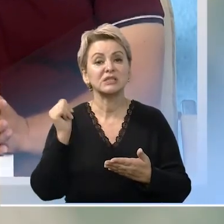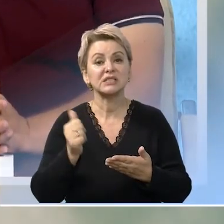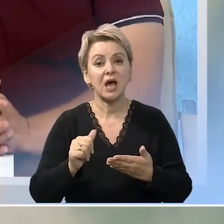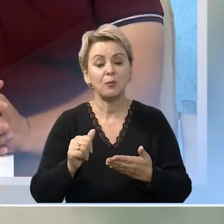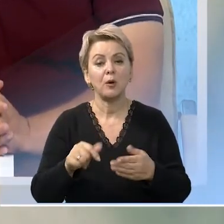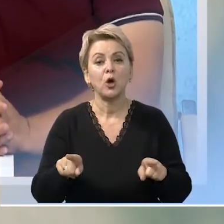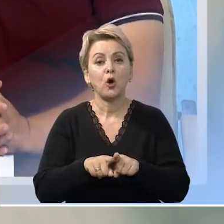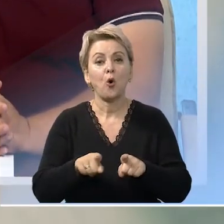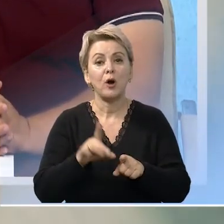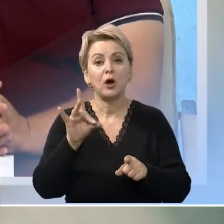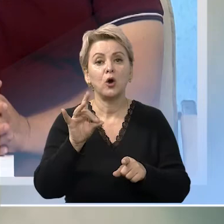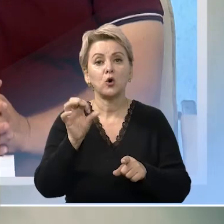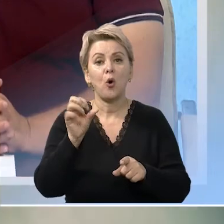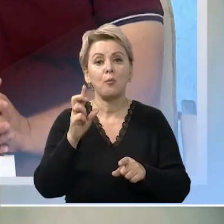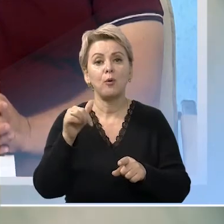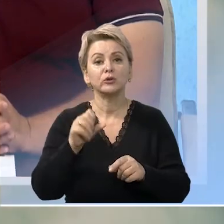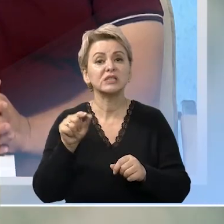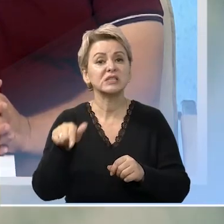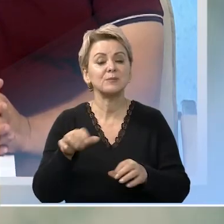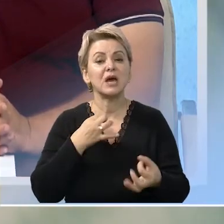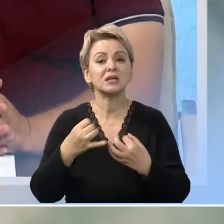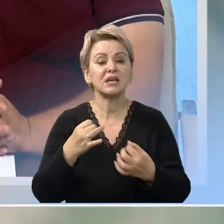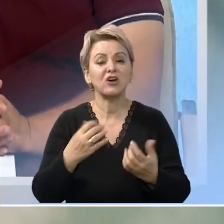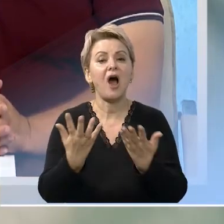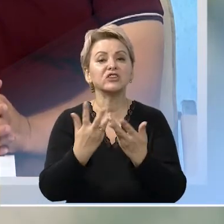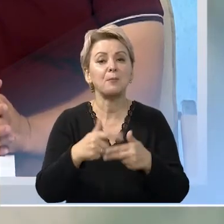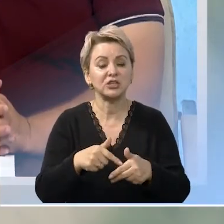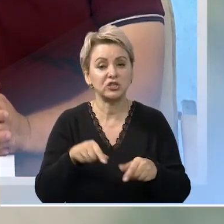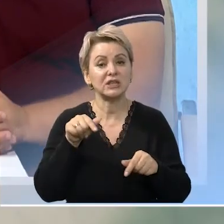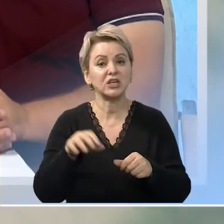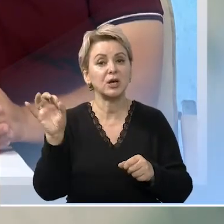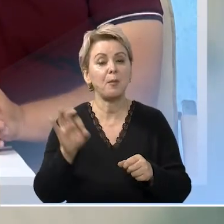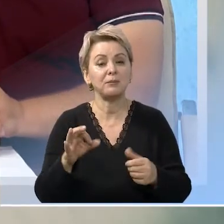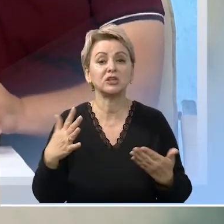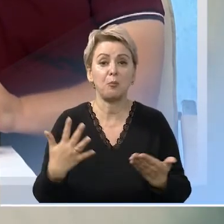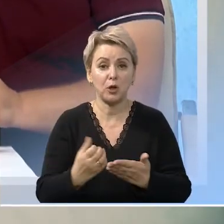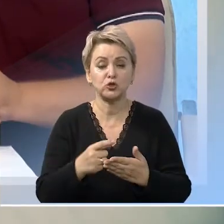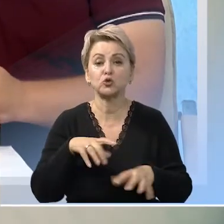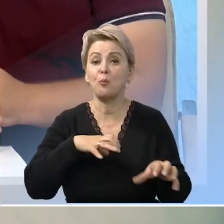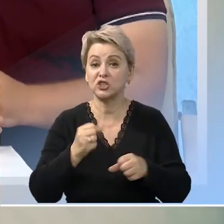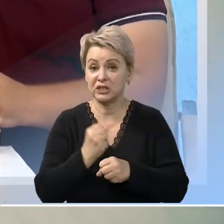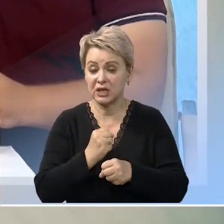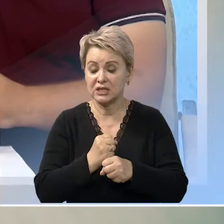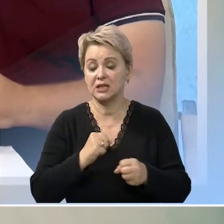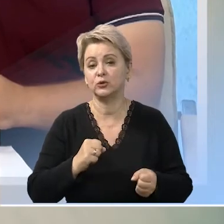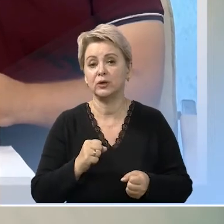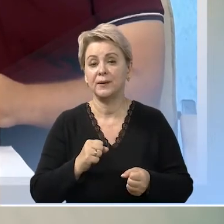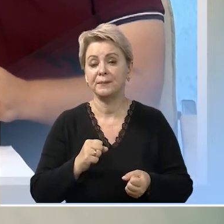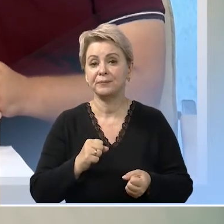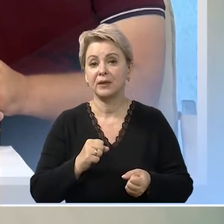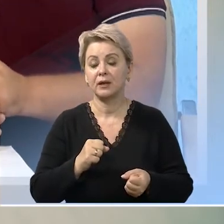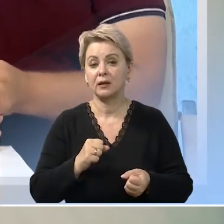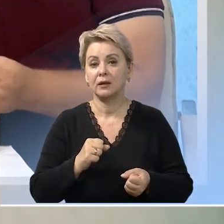тем самым якобы робот с ними разговаривает. Вот до таких вот уже моментов дошли мошенники,